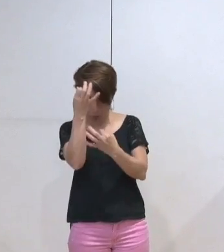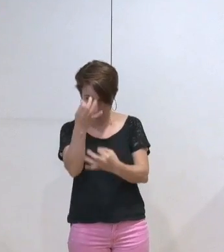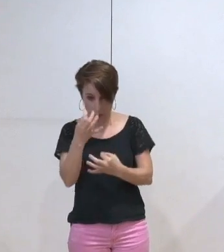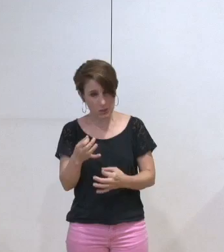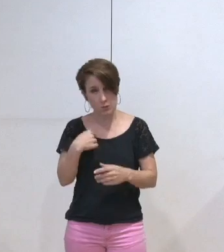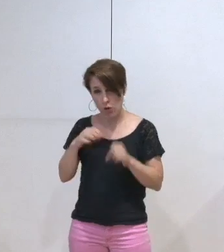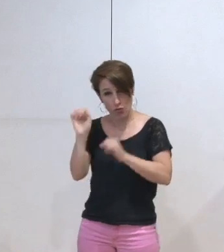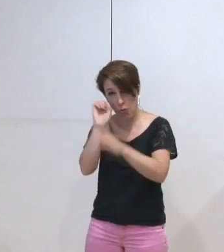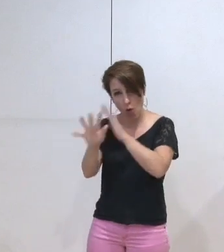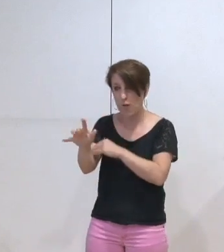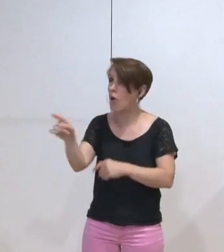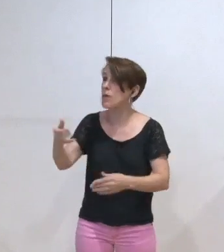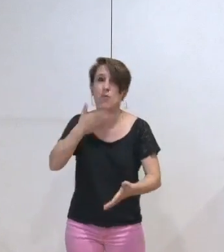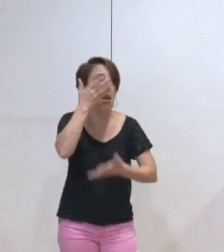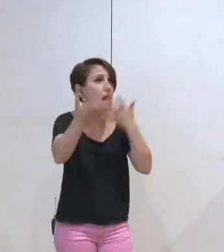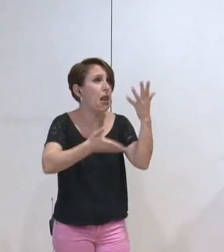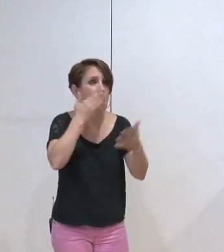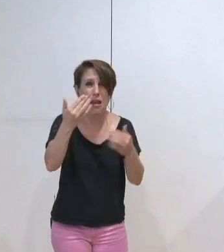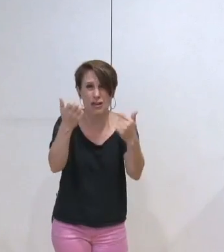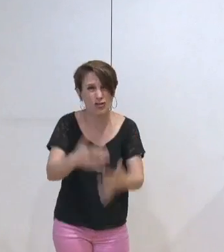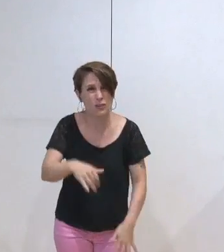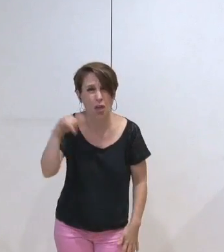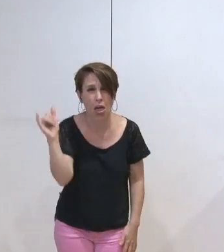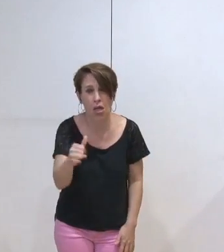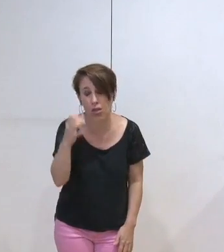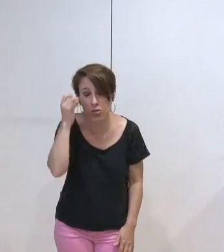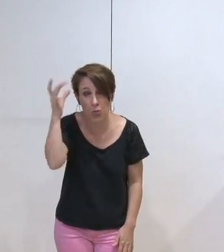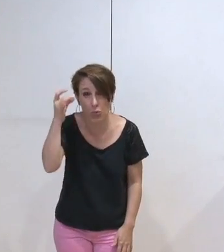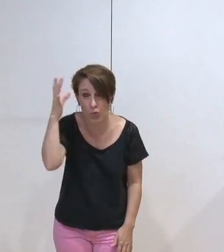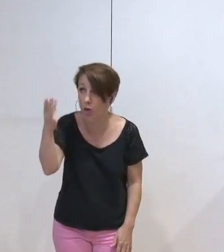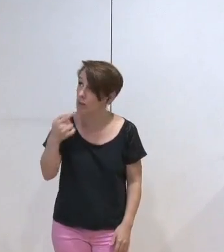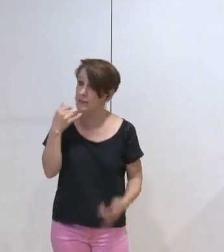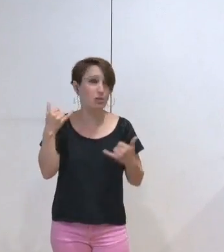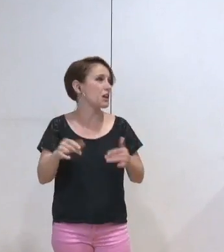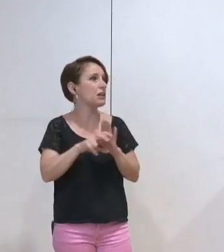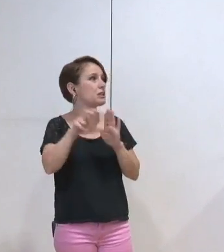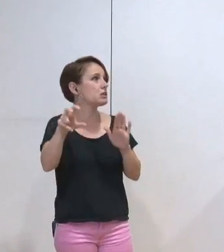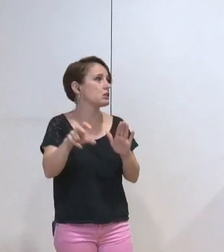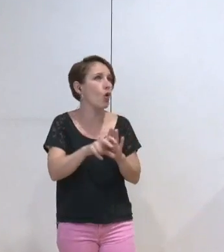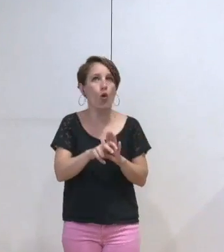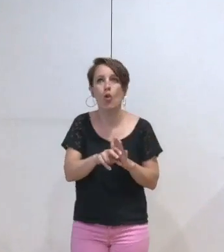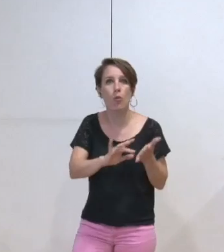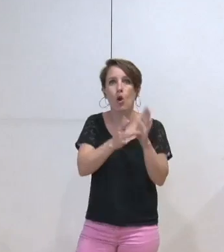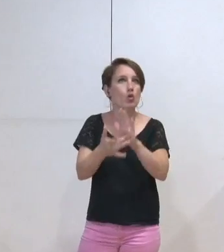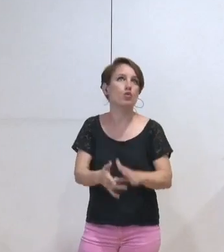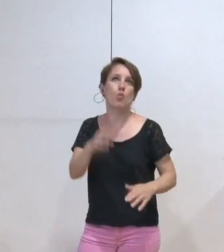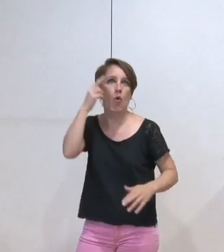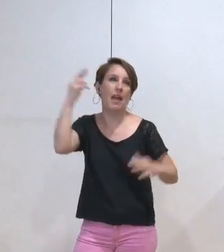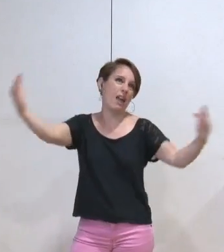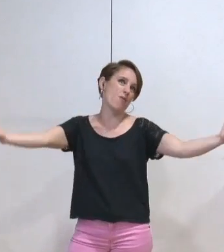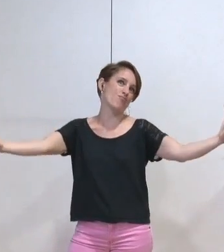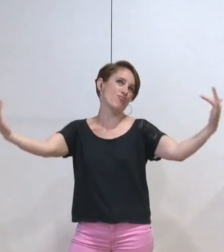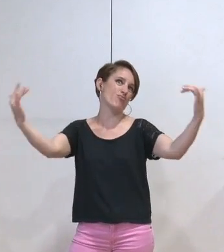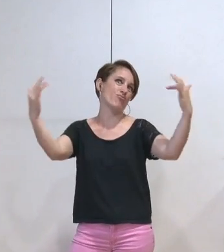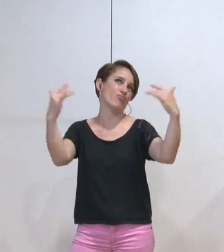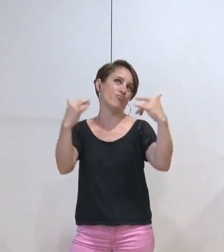envoyant ce type de chiffre en pâture à l'opinion publique comme si Grenoble était un espèce d'Eldorado et derrière ce serait évidemment le cimetière de la Méditerranée